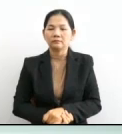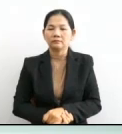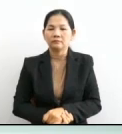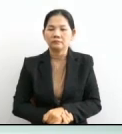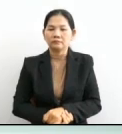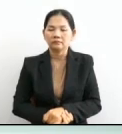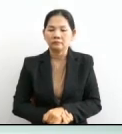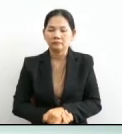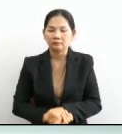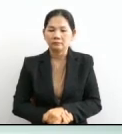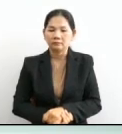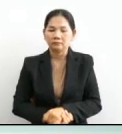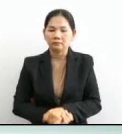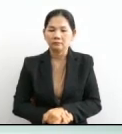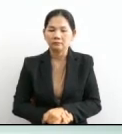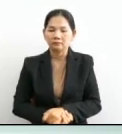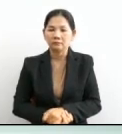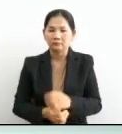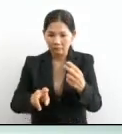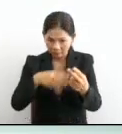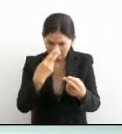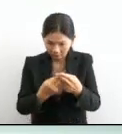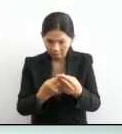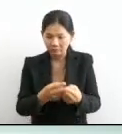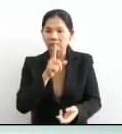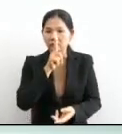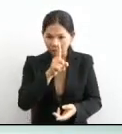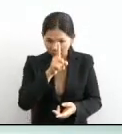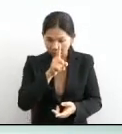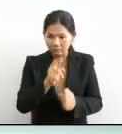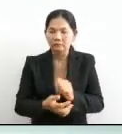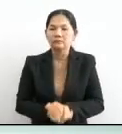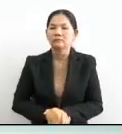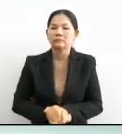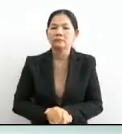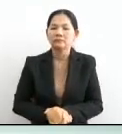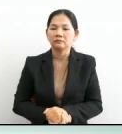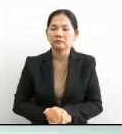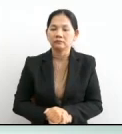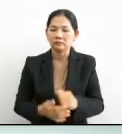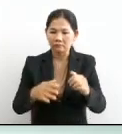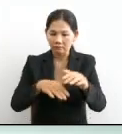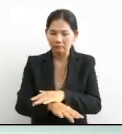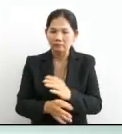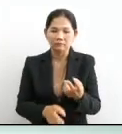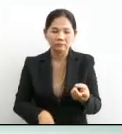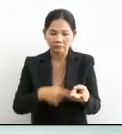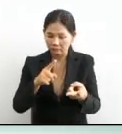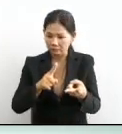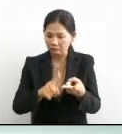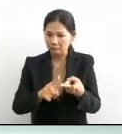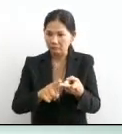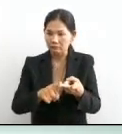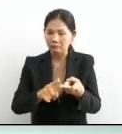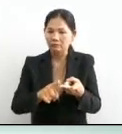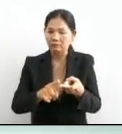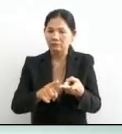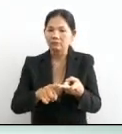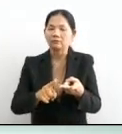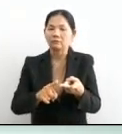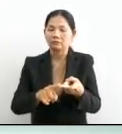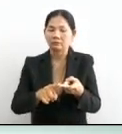chà chẳng con chà chlai xùm nụ tì mùi rồi hãy lấy dương châu mau xùm nụ tì phì màn to tiên là con